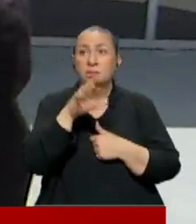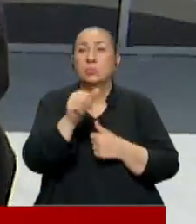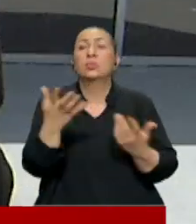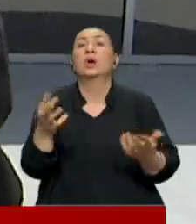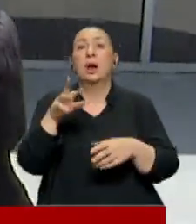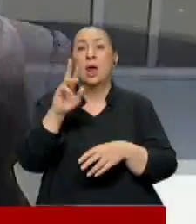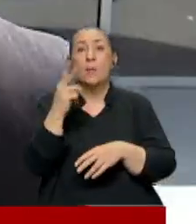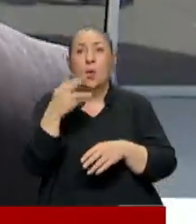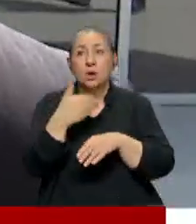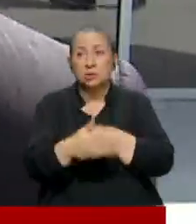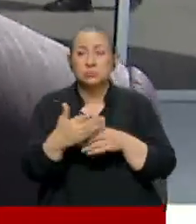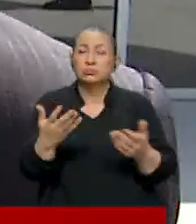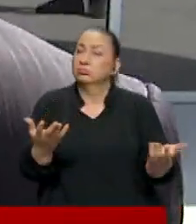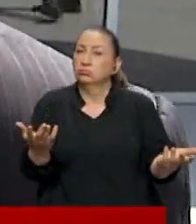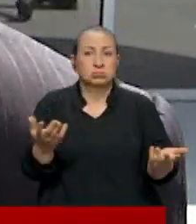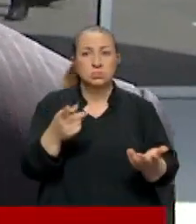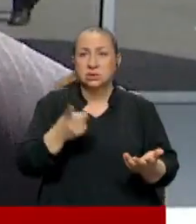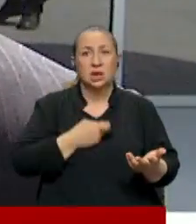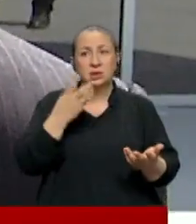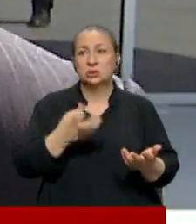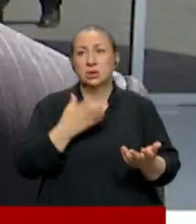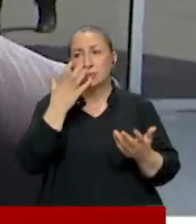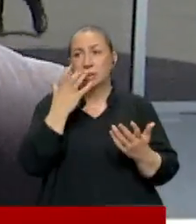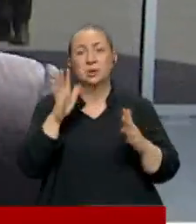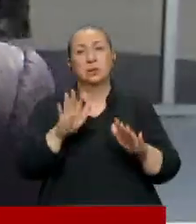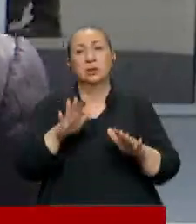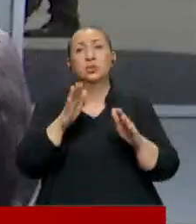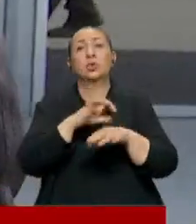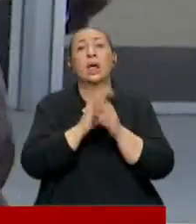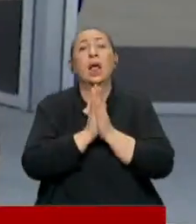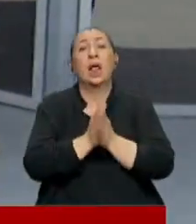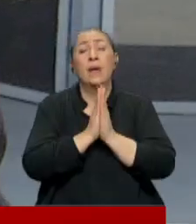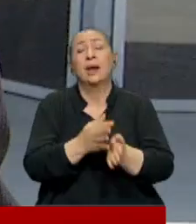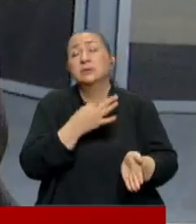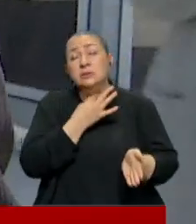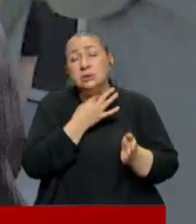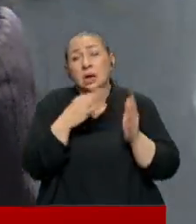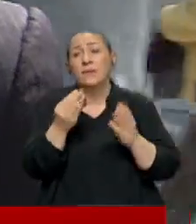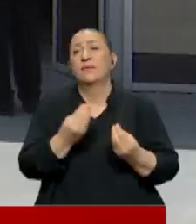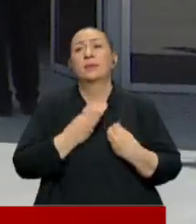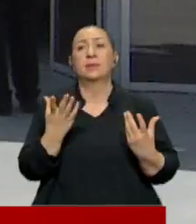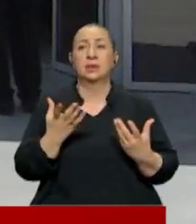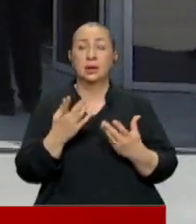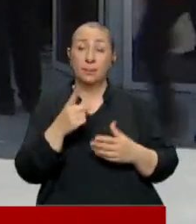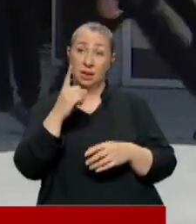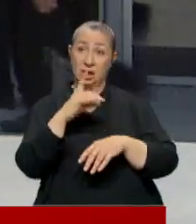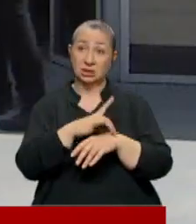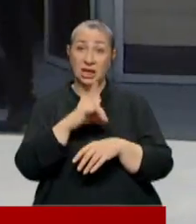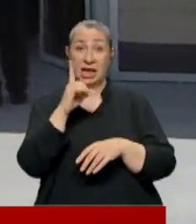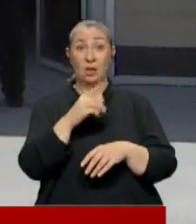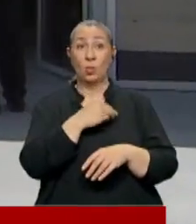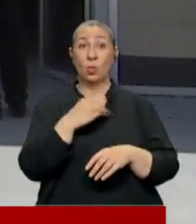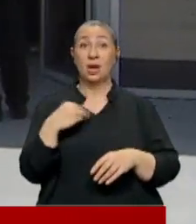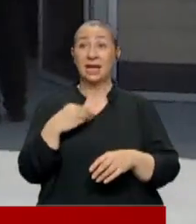alamıyorum raporu geçti günü maalesef saatlerce bekledim orada yavru aldım doktora Kırca ettim vermediler bir hastanın